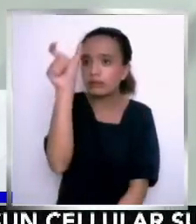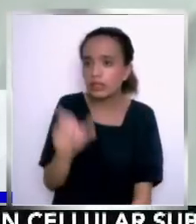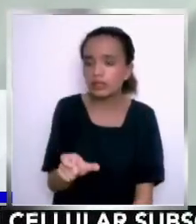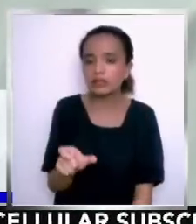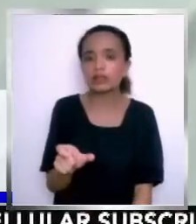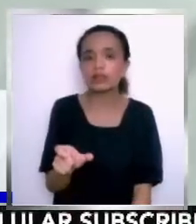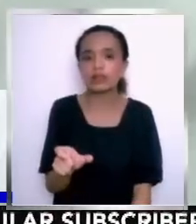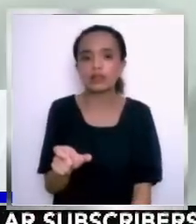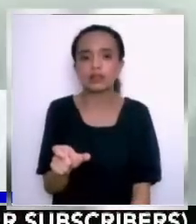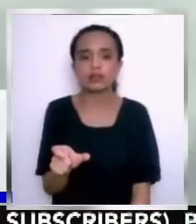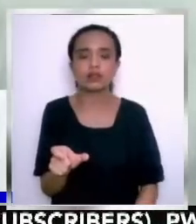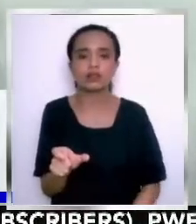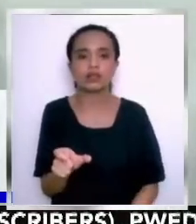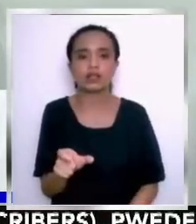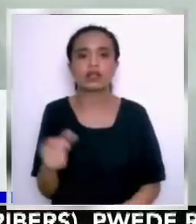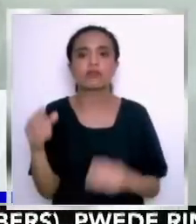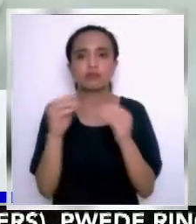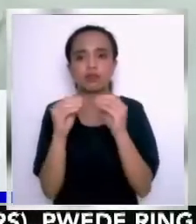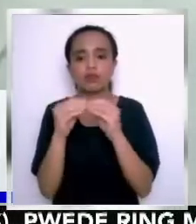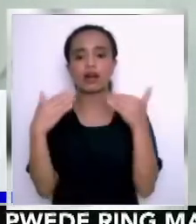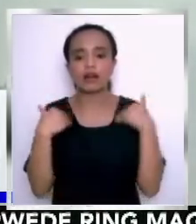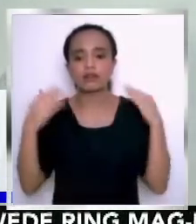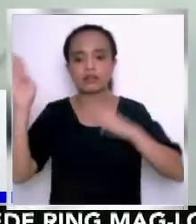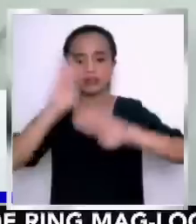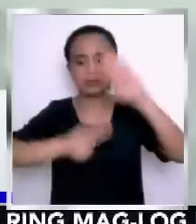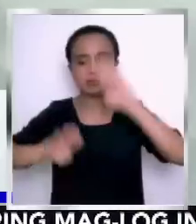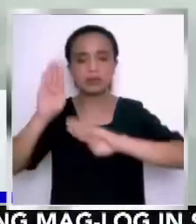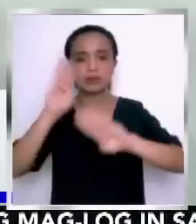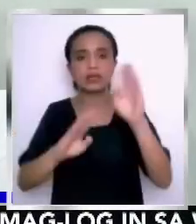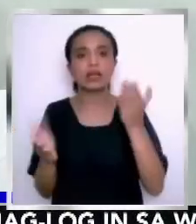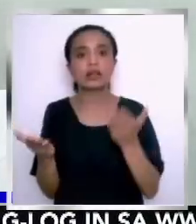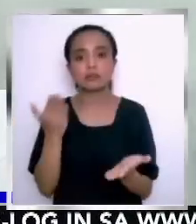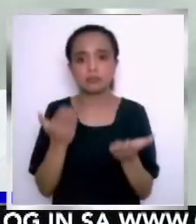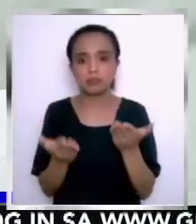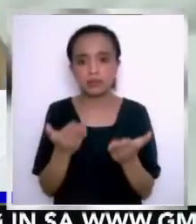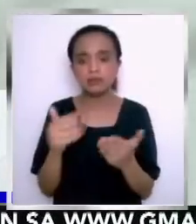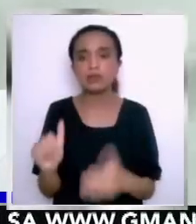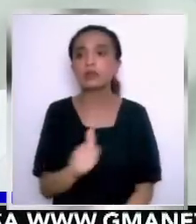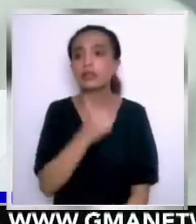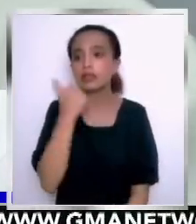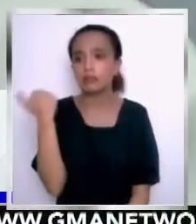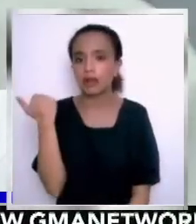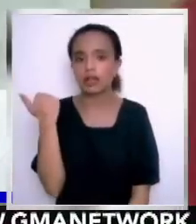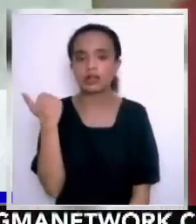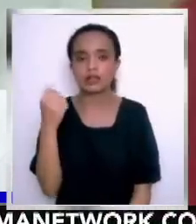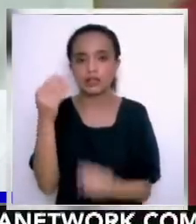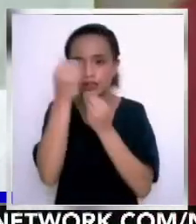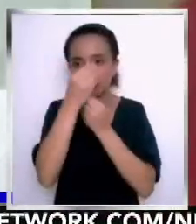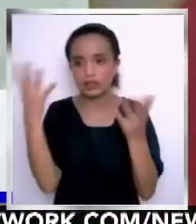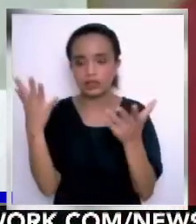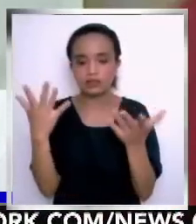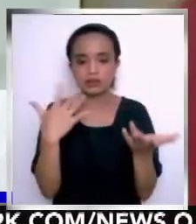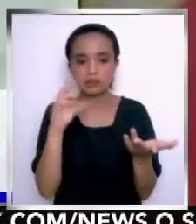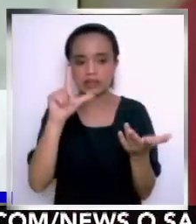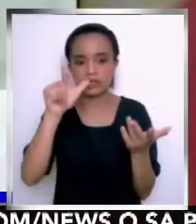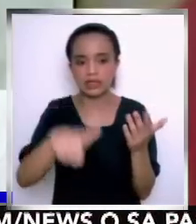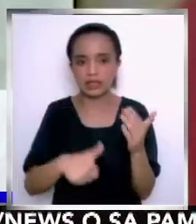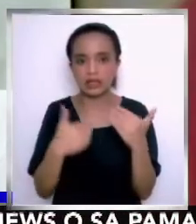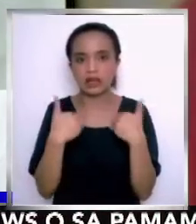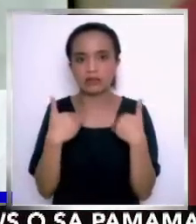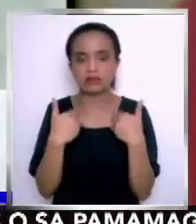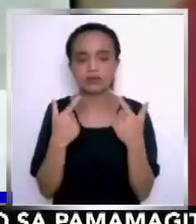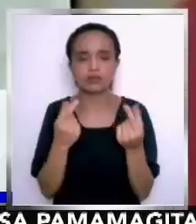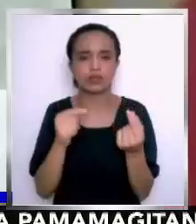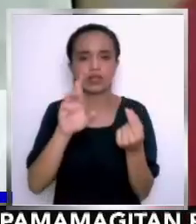mas magkakaproblema baka yung iba, the red tape, makakain lang ng red tape yan. Pagka nagkumuha ka ng